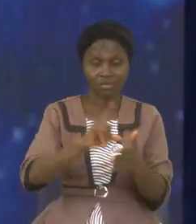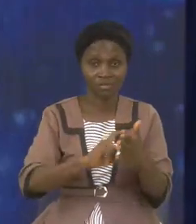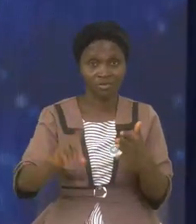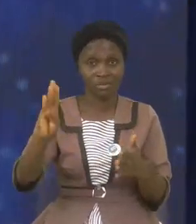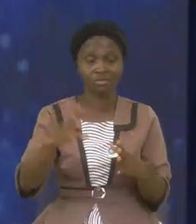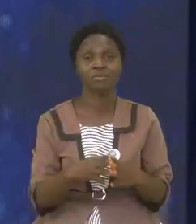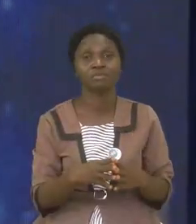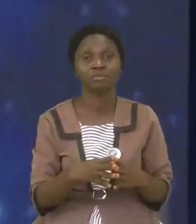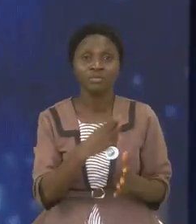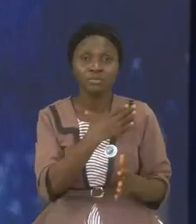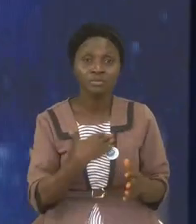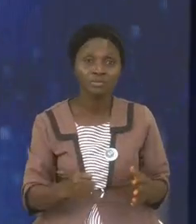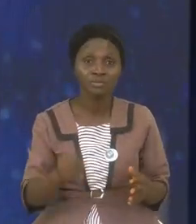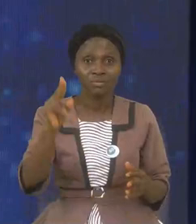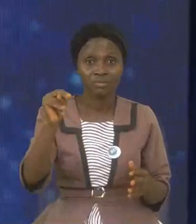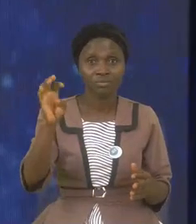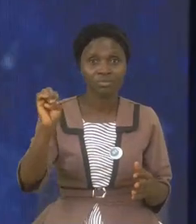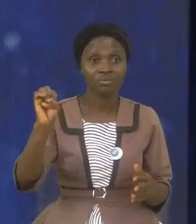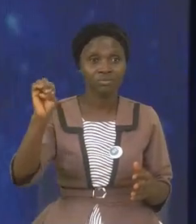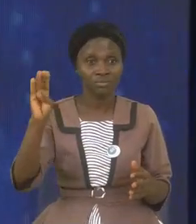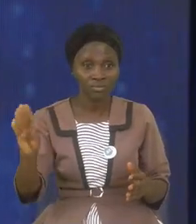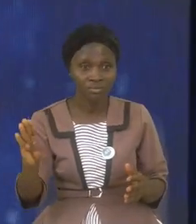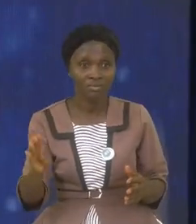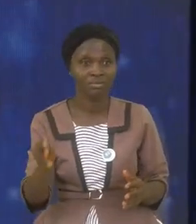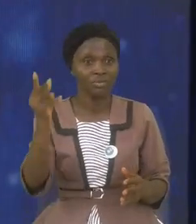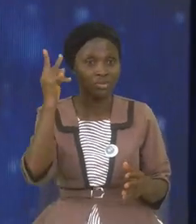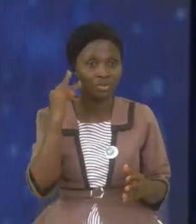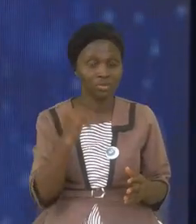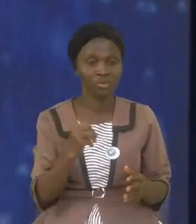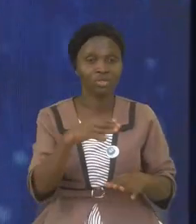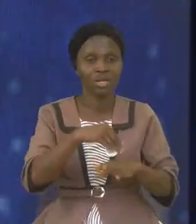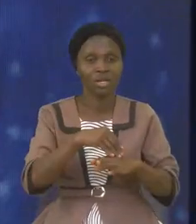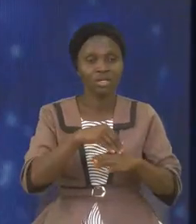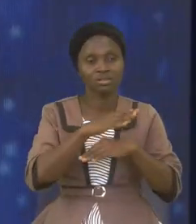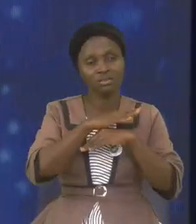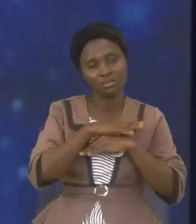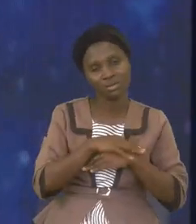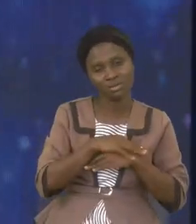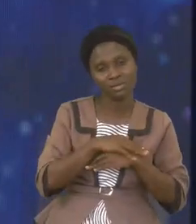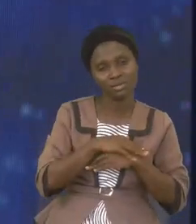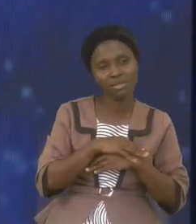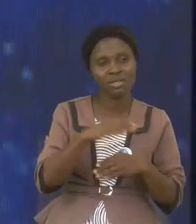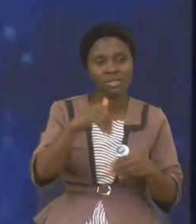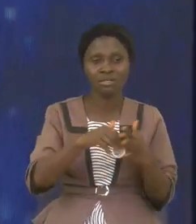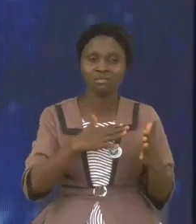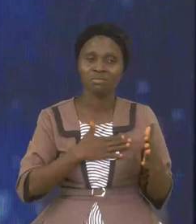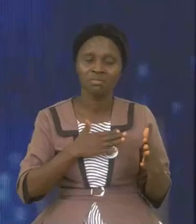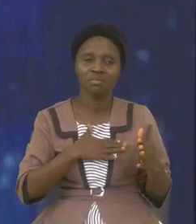Et c'est dit Daniel 4, verset 4, moi, Nebuchadnezzar, je vivais